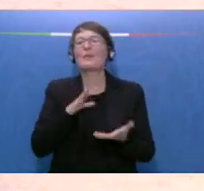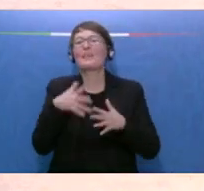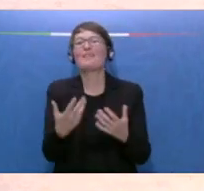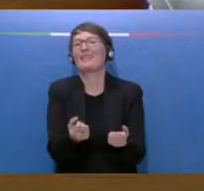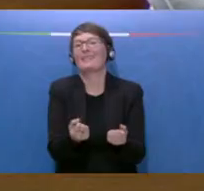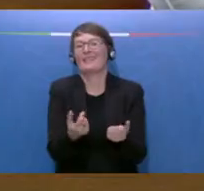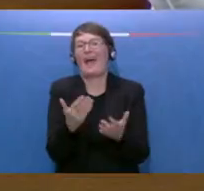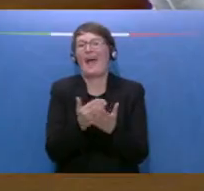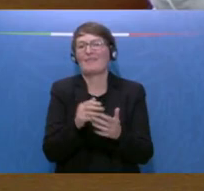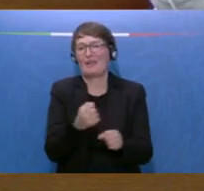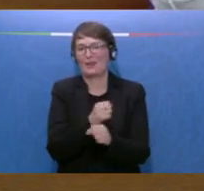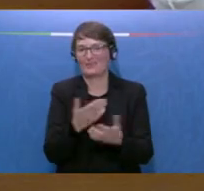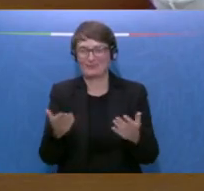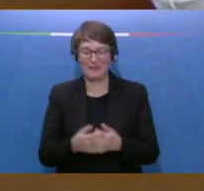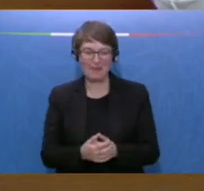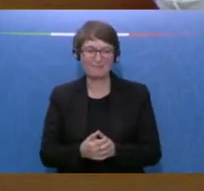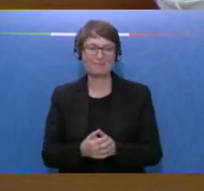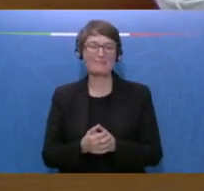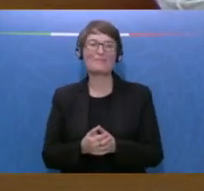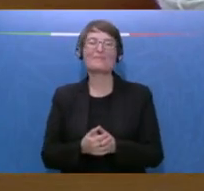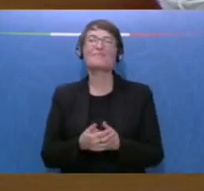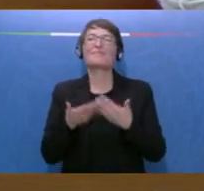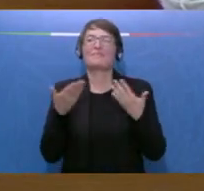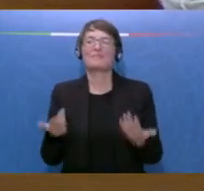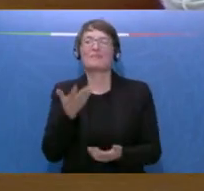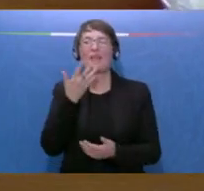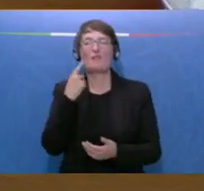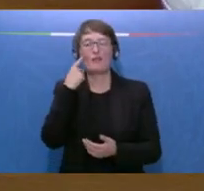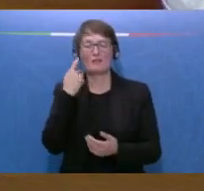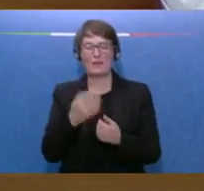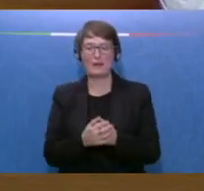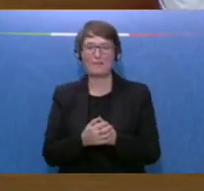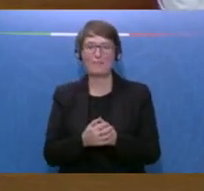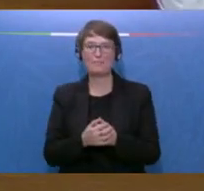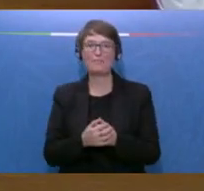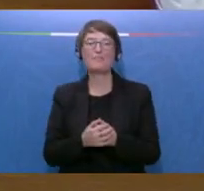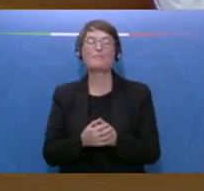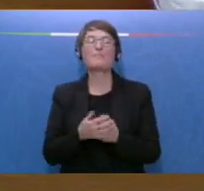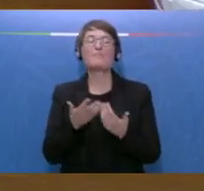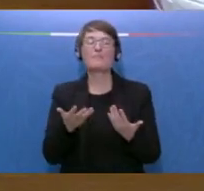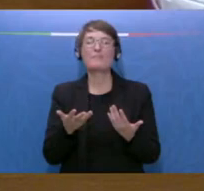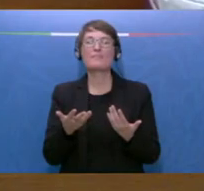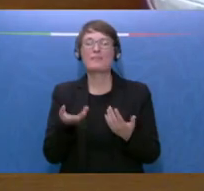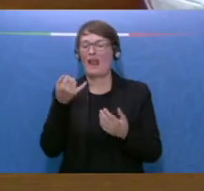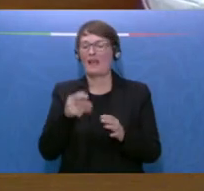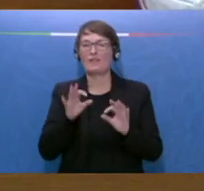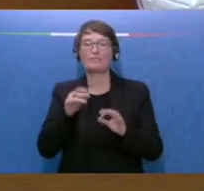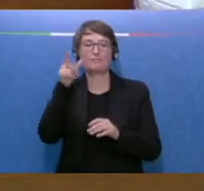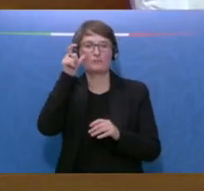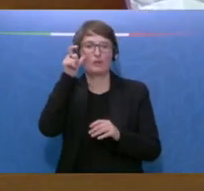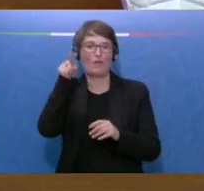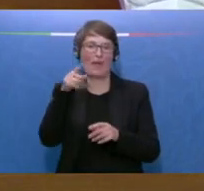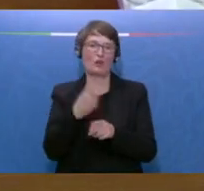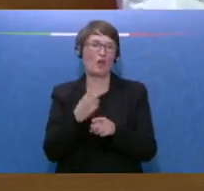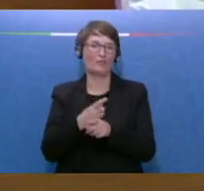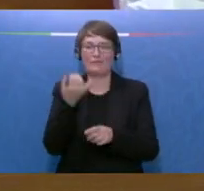carica e no volevo sapere se alla fine visto che il governo avrà l'ultima parola la